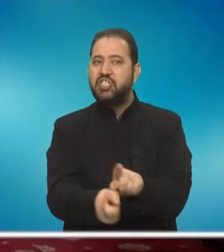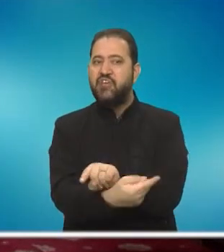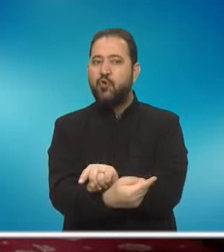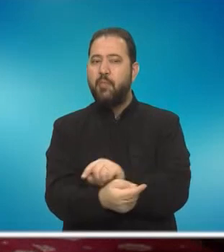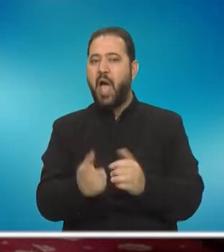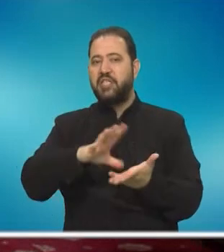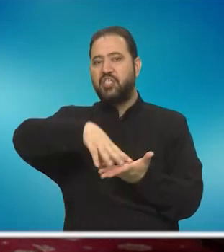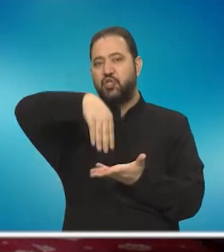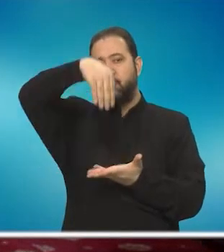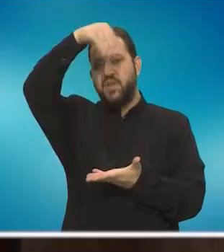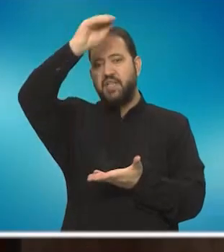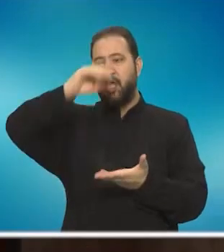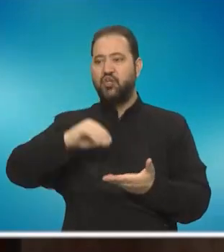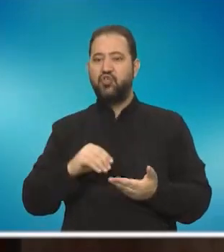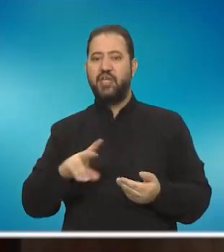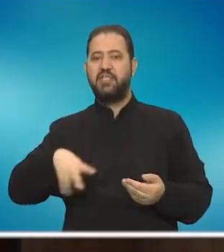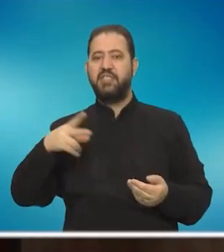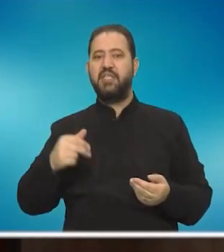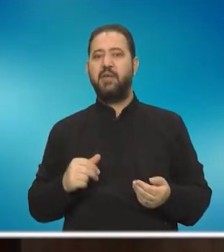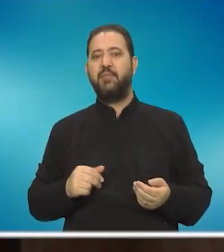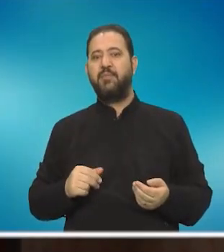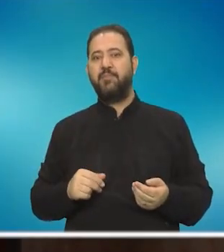transformați sufletește, suntem